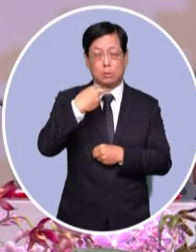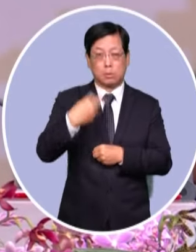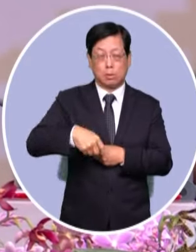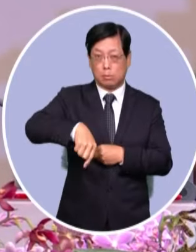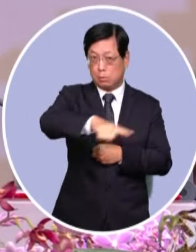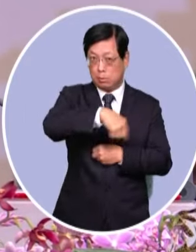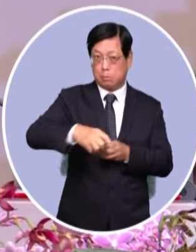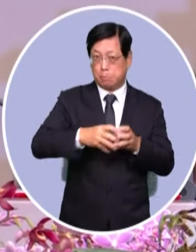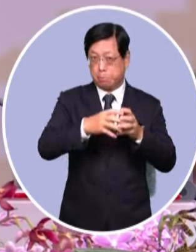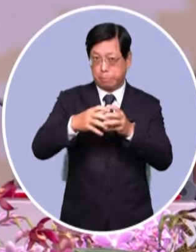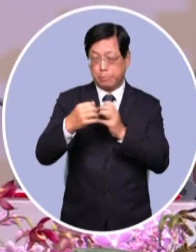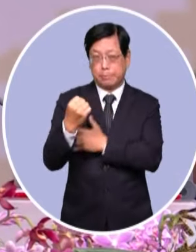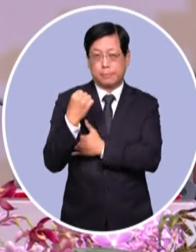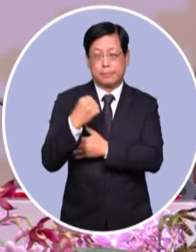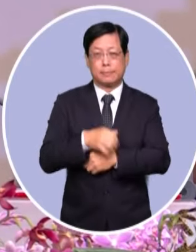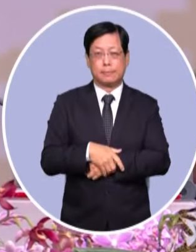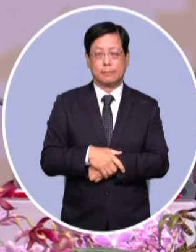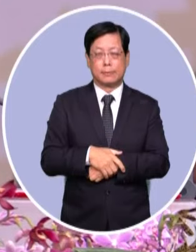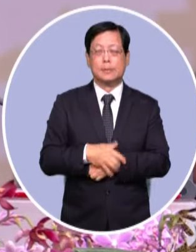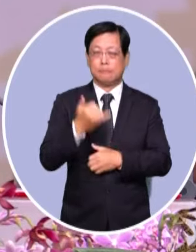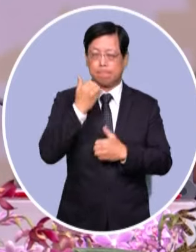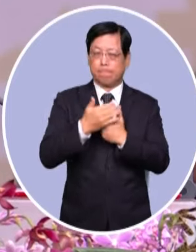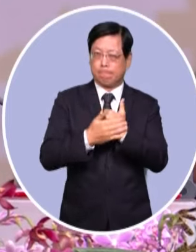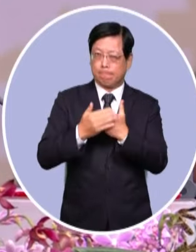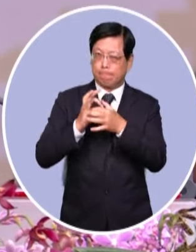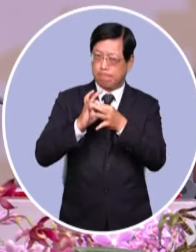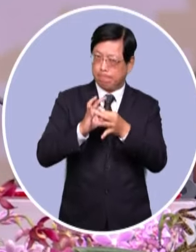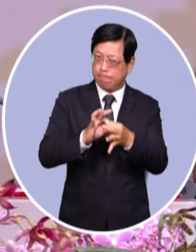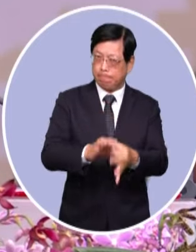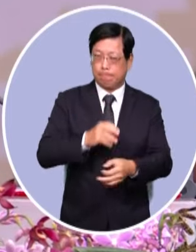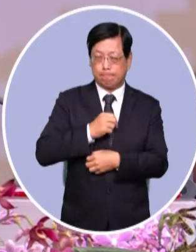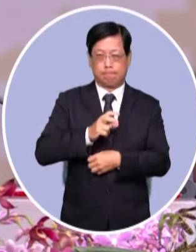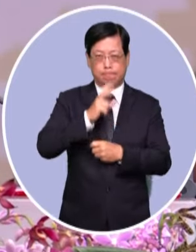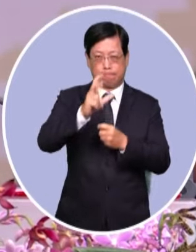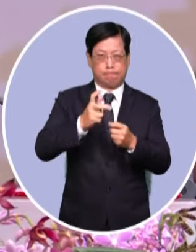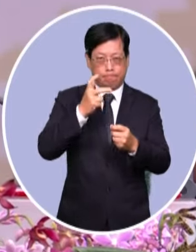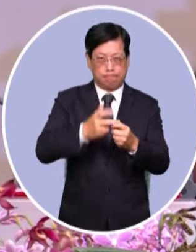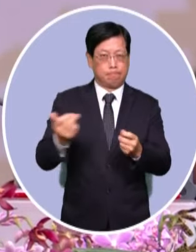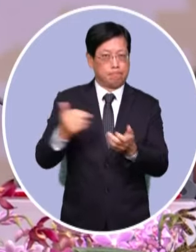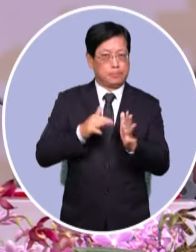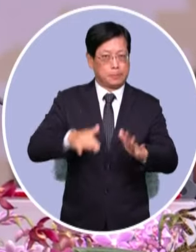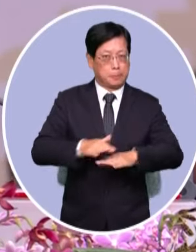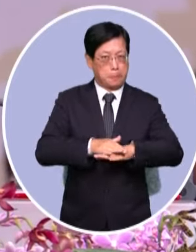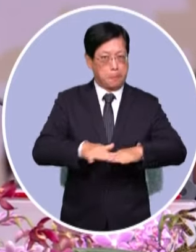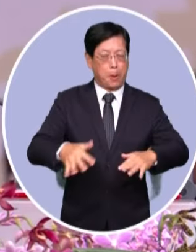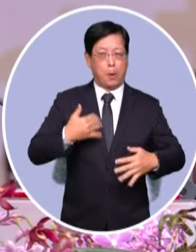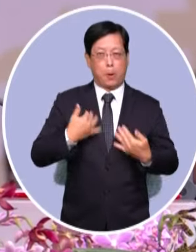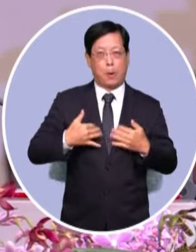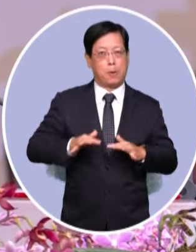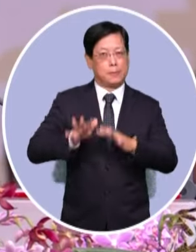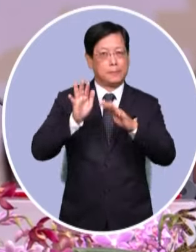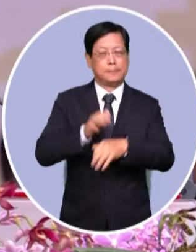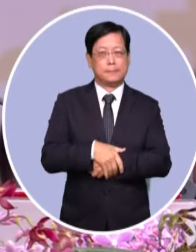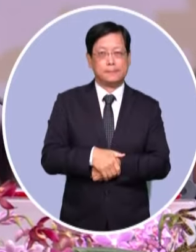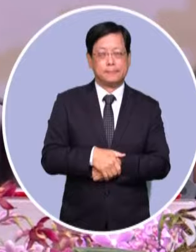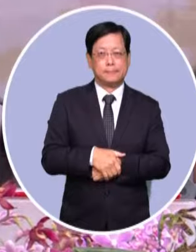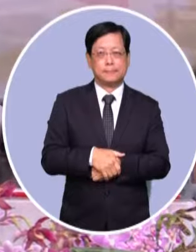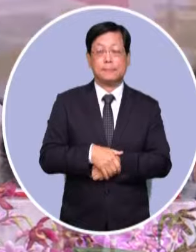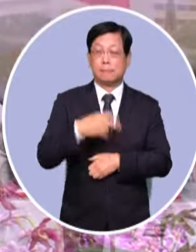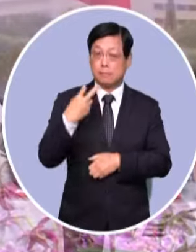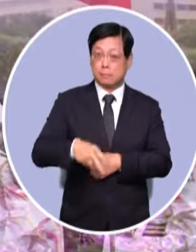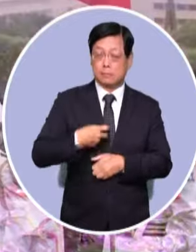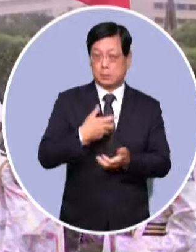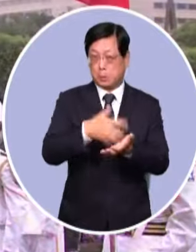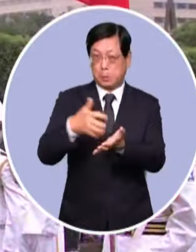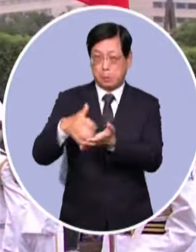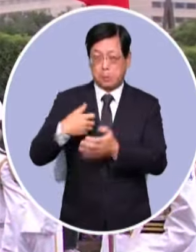们的团结努力，维持了我们将近70年来的安定繁荣。我们也知道，在很多